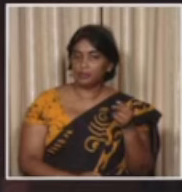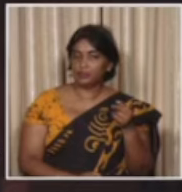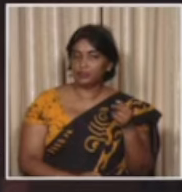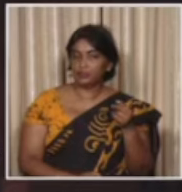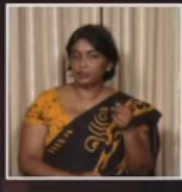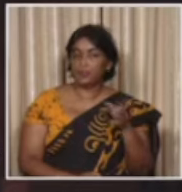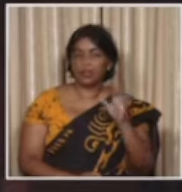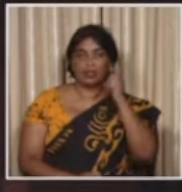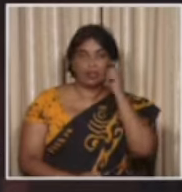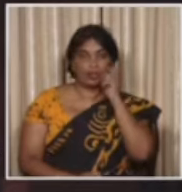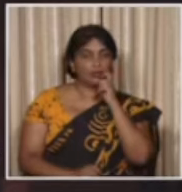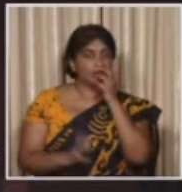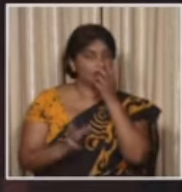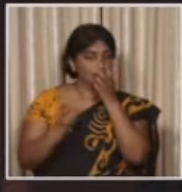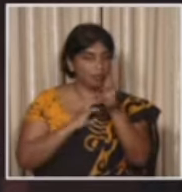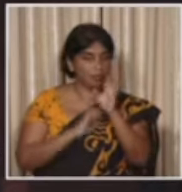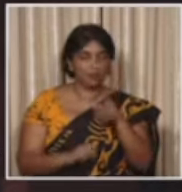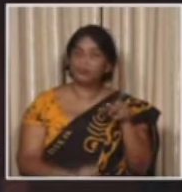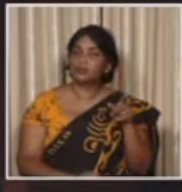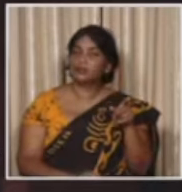ඒ ත්‍රස්ත ප්‍රහාරය,